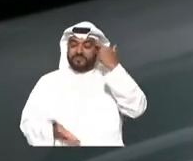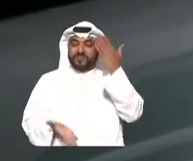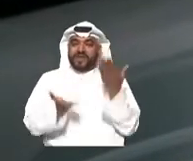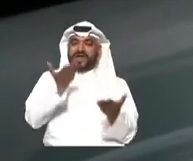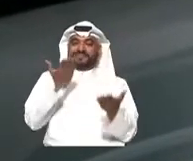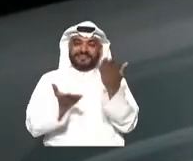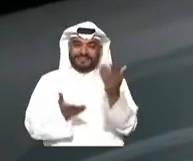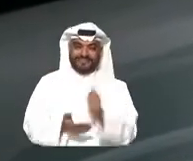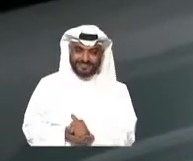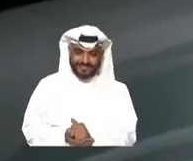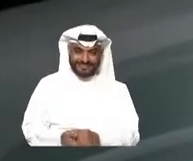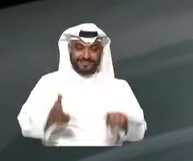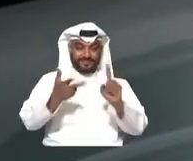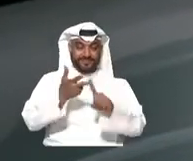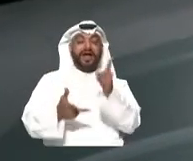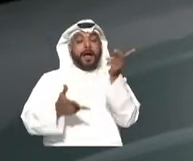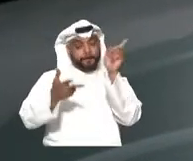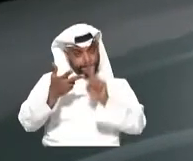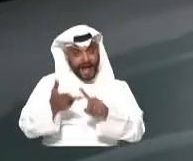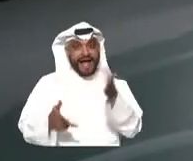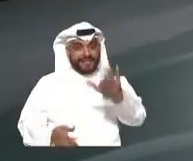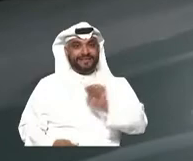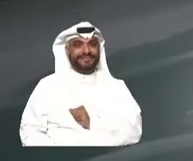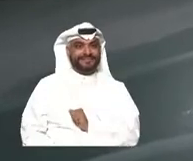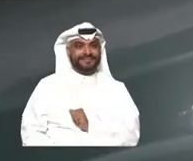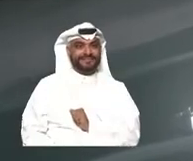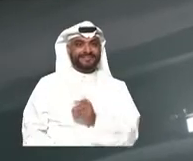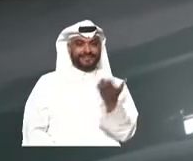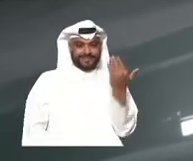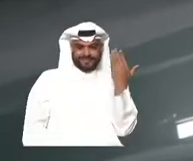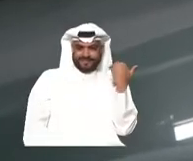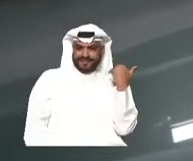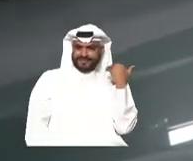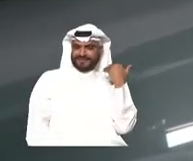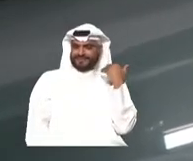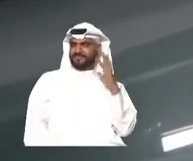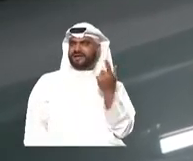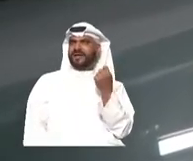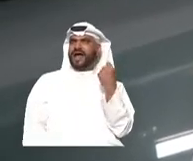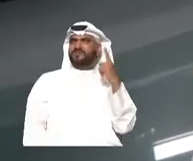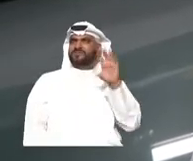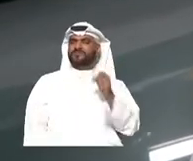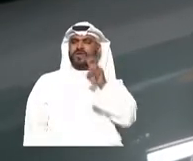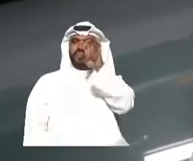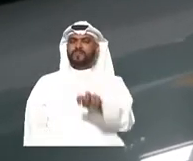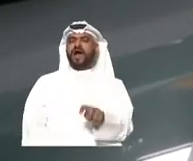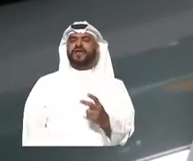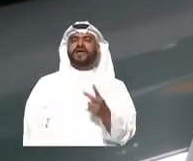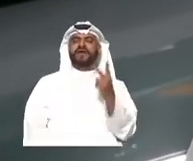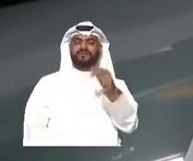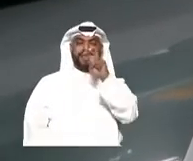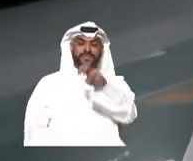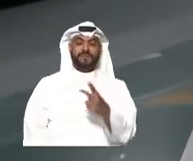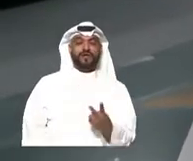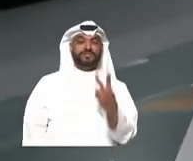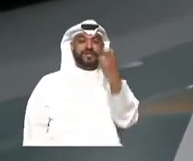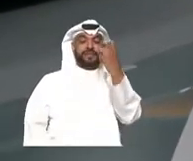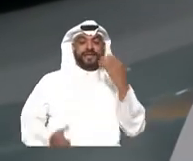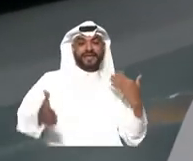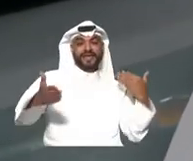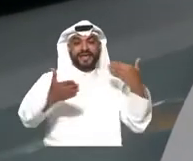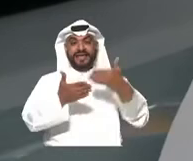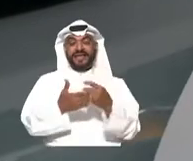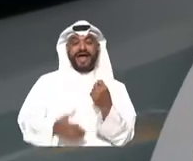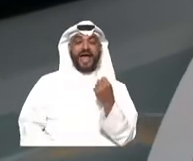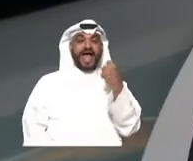آخره. طبعا ما تنسى أيضا أنه خلال تلك المرحلة من 78 إلى